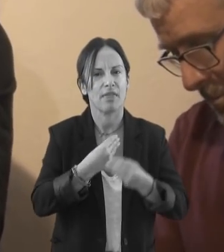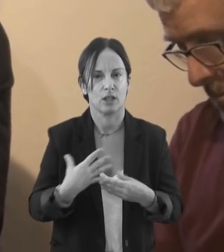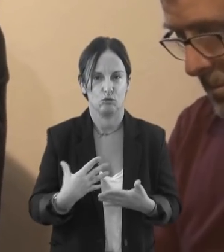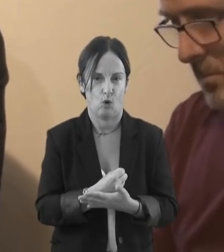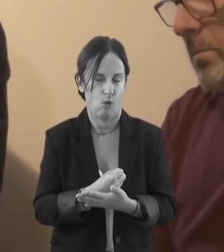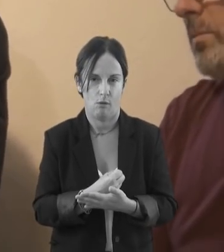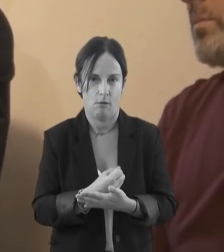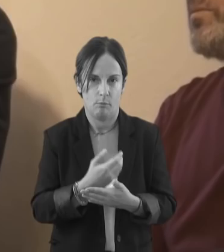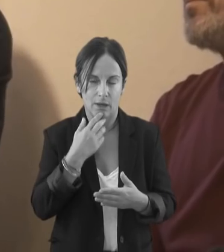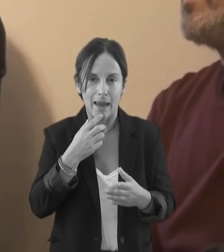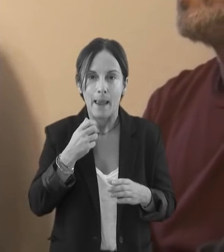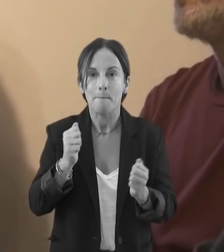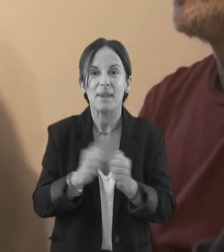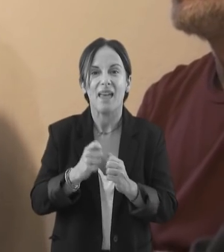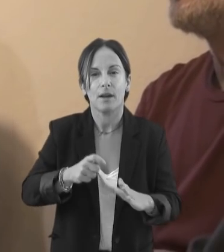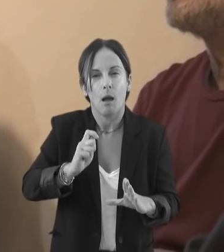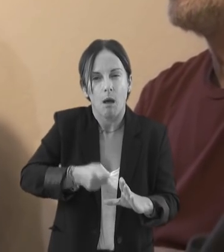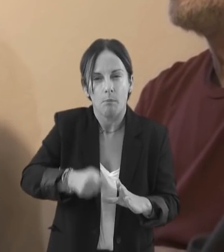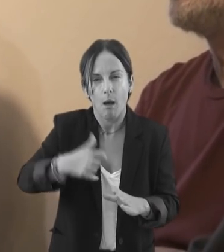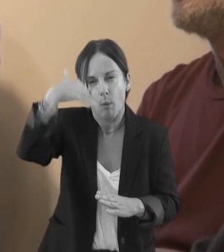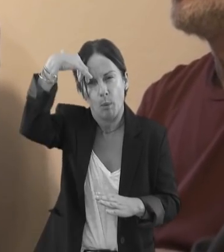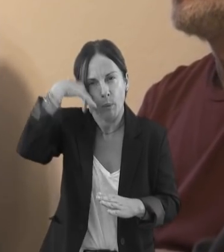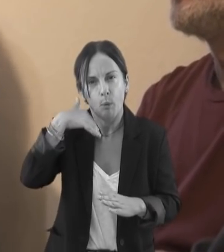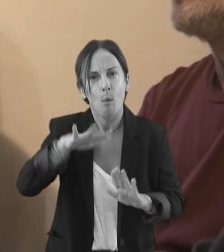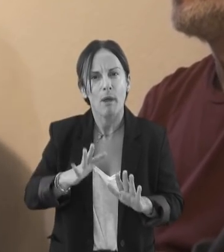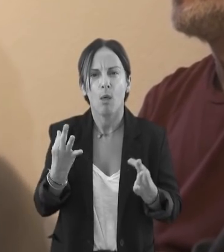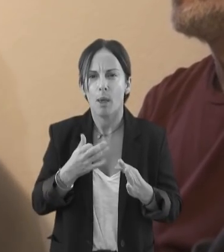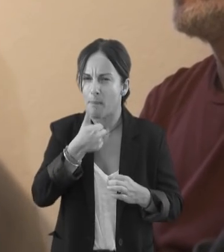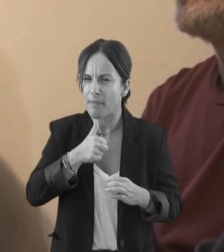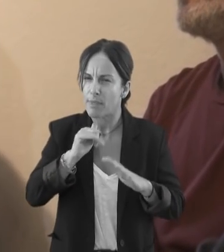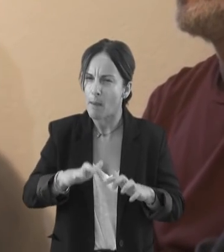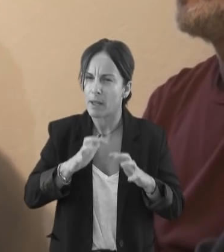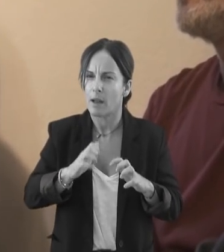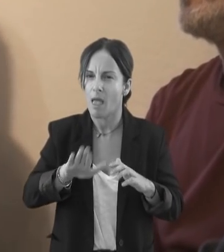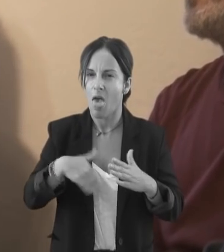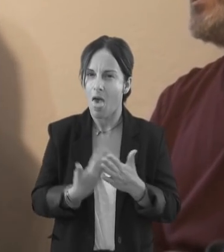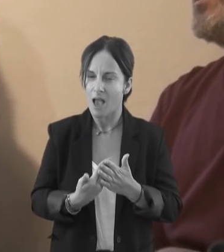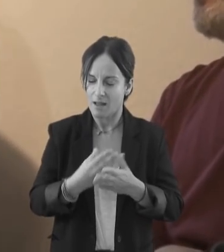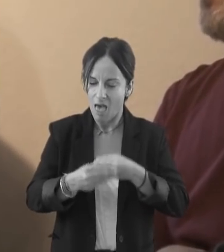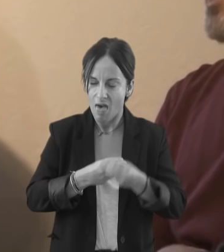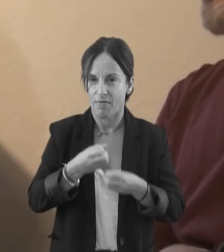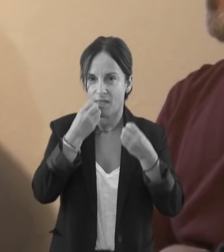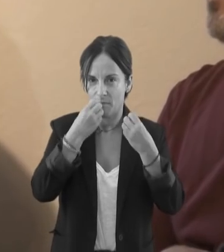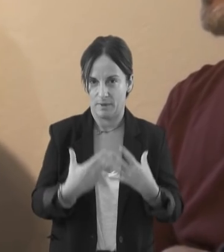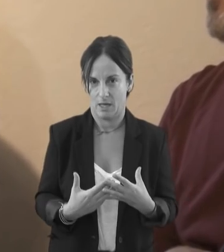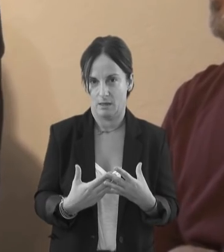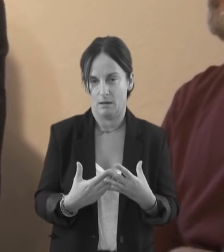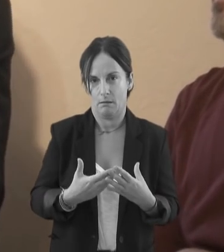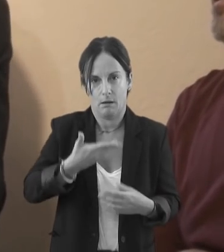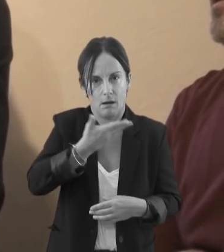que no sap adobar, per molt que els hi diguin, li hi donin ben adobades que no sigui el que els adoba, no arribarà a ser